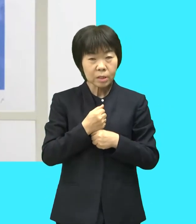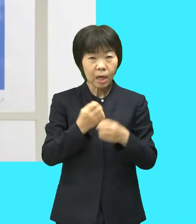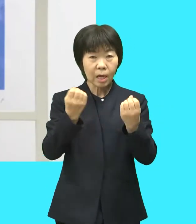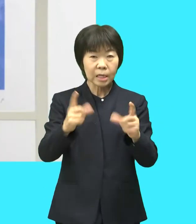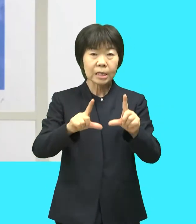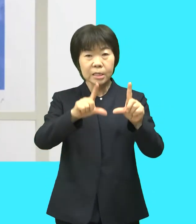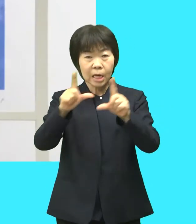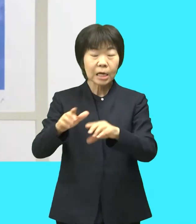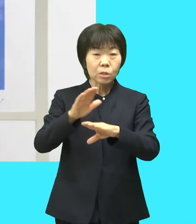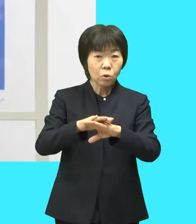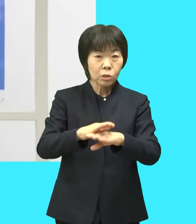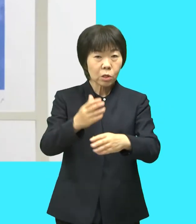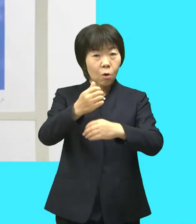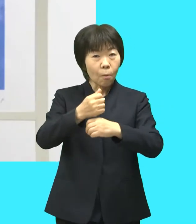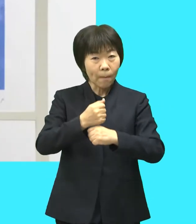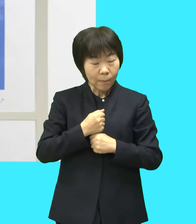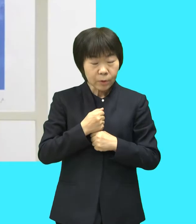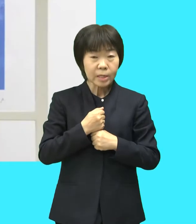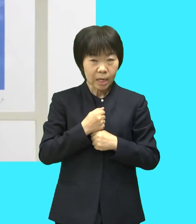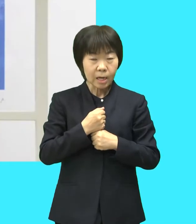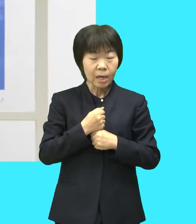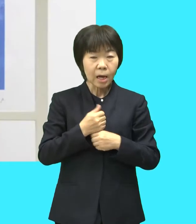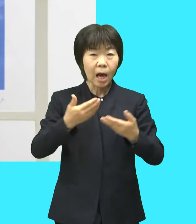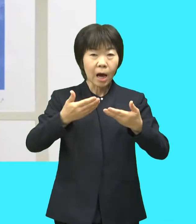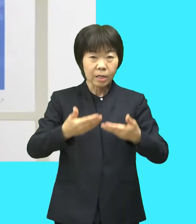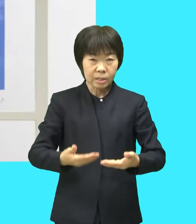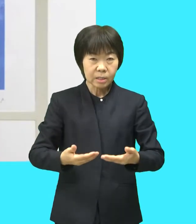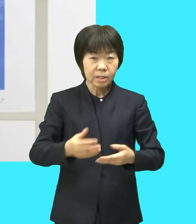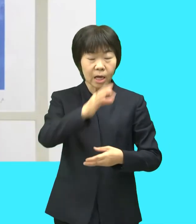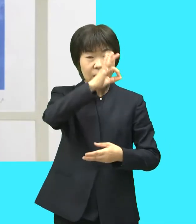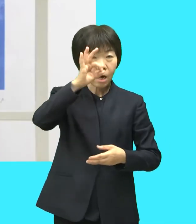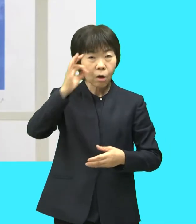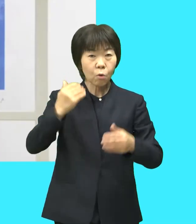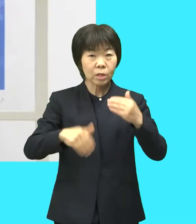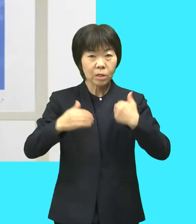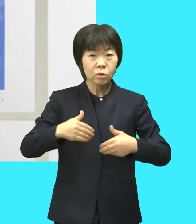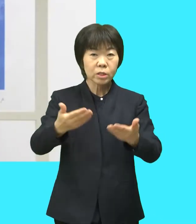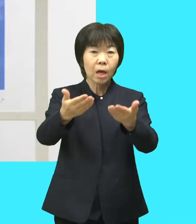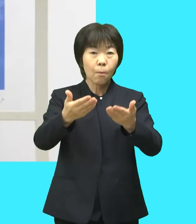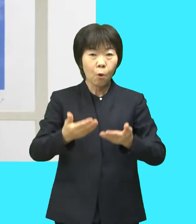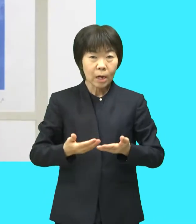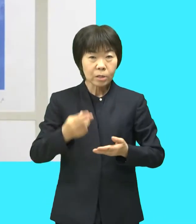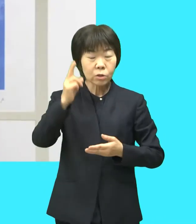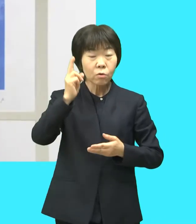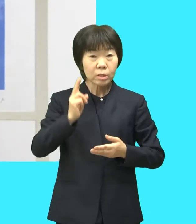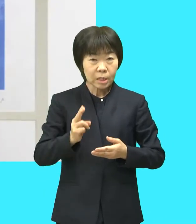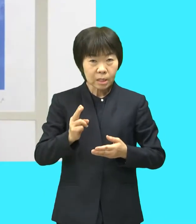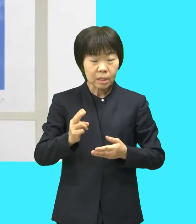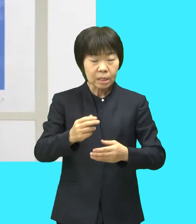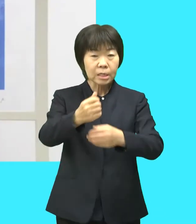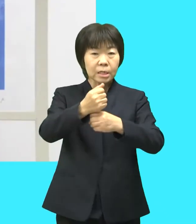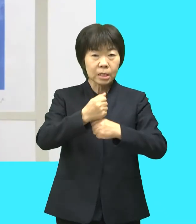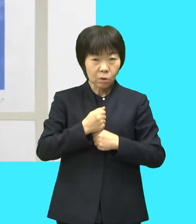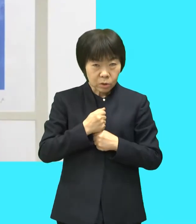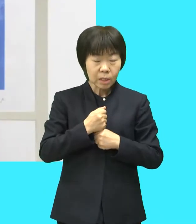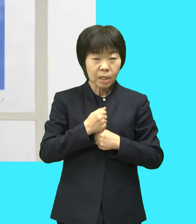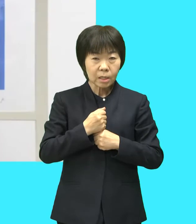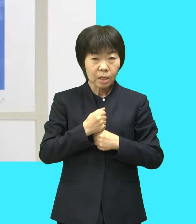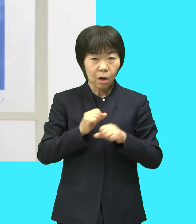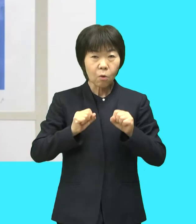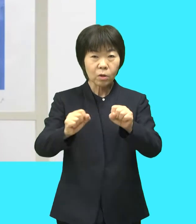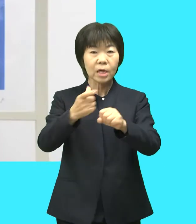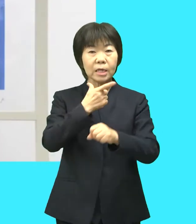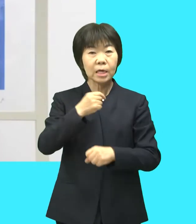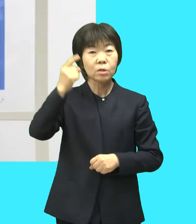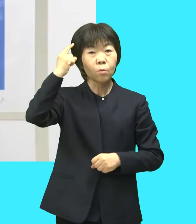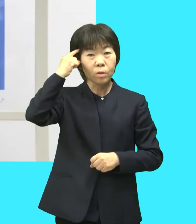生活様式を守っていただきながら安心して観光を楽しんでいただけるよう、より気を引き締めて臨んでいきたい